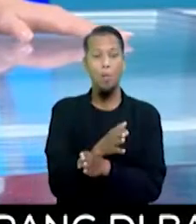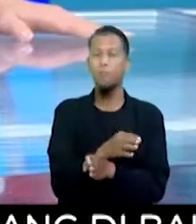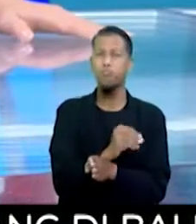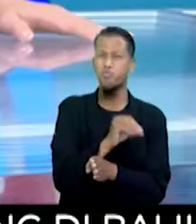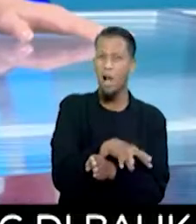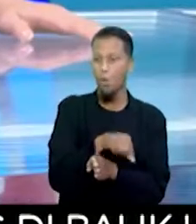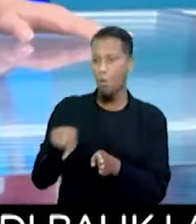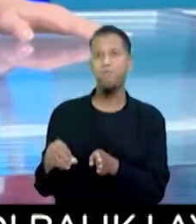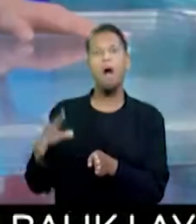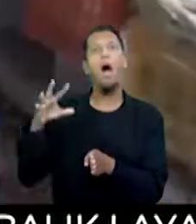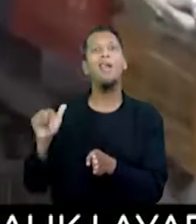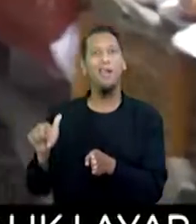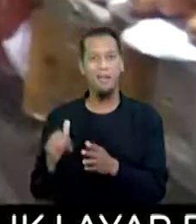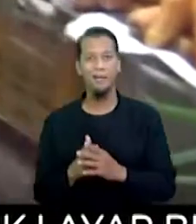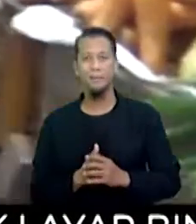sebelumnya.